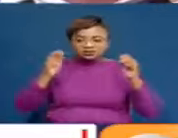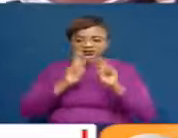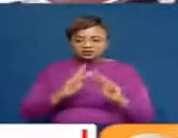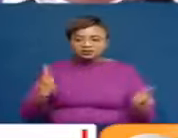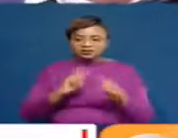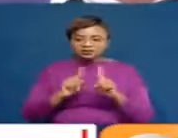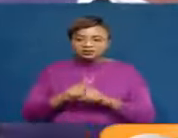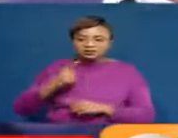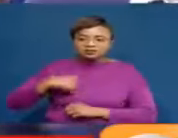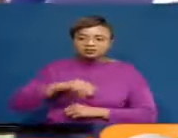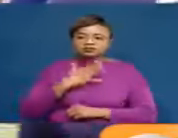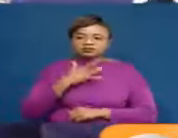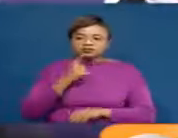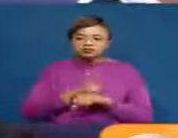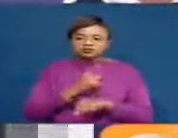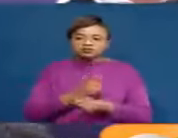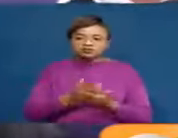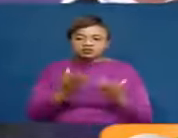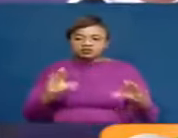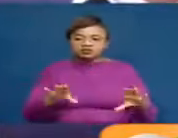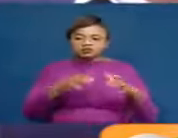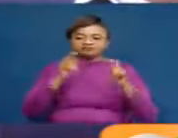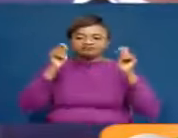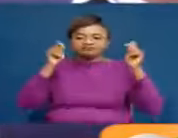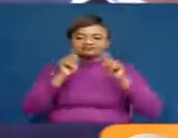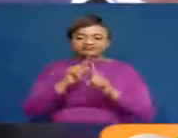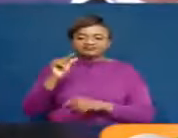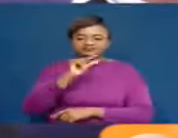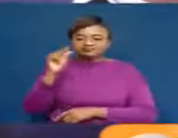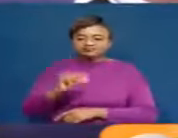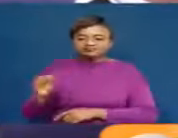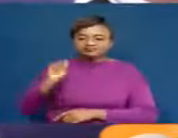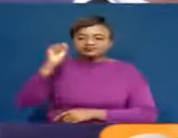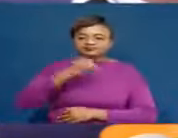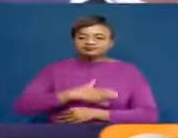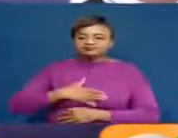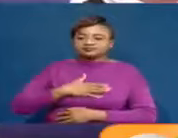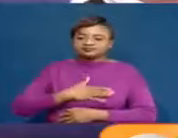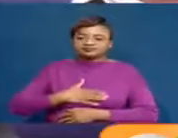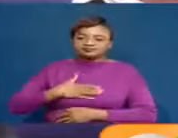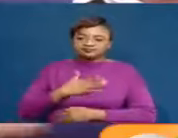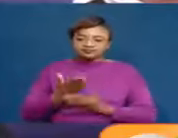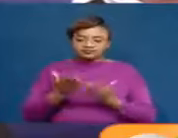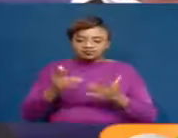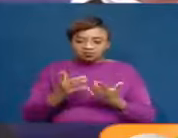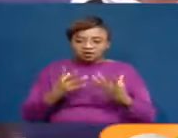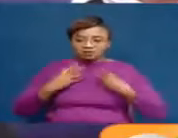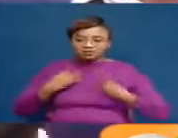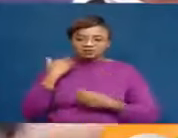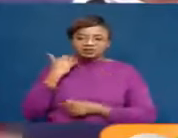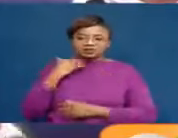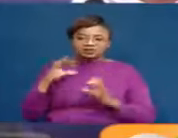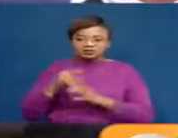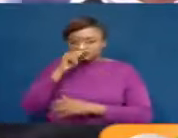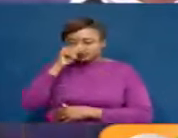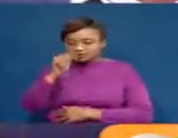waandamanaji nao tungetaka tuwaonye. Hata kama ni wale Gen Z, tafadhalini angalieni. Msiwaruhusu wakora wakaingia katikati